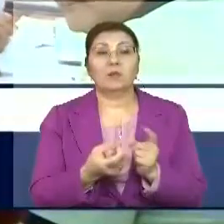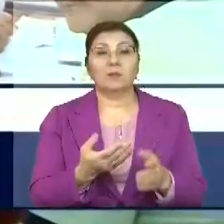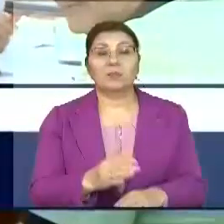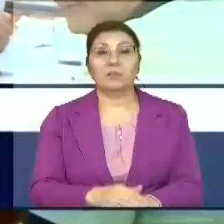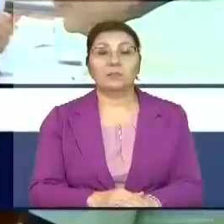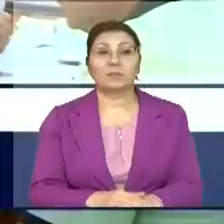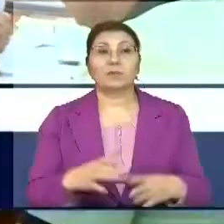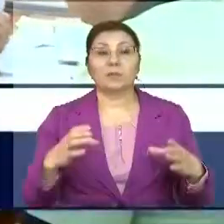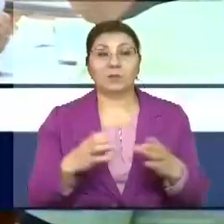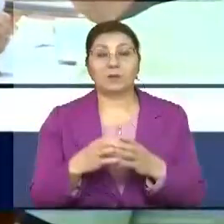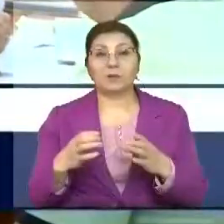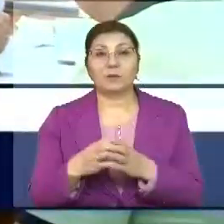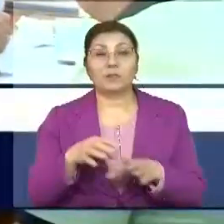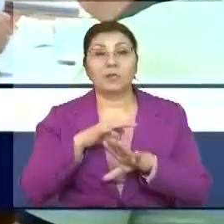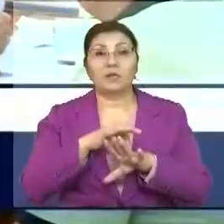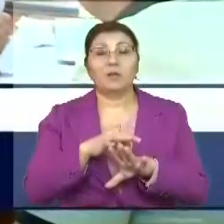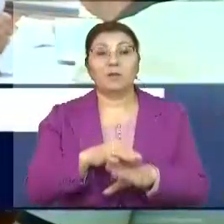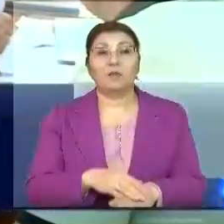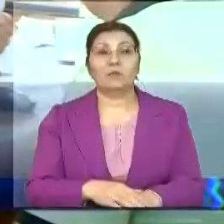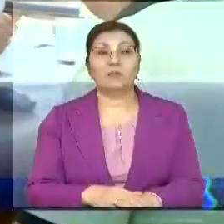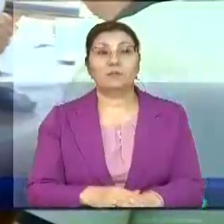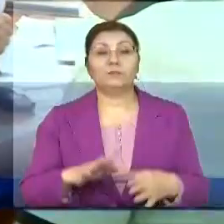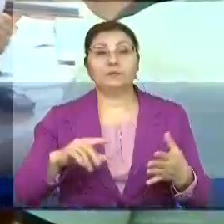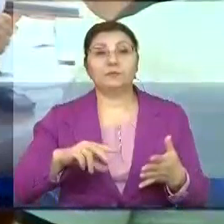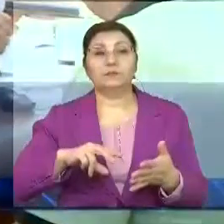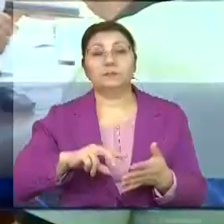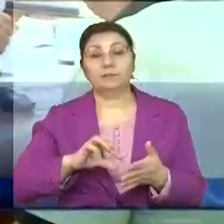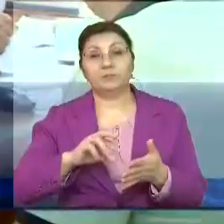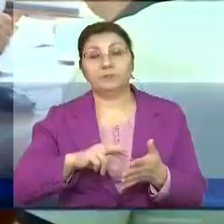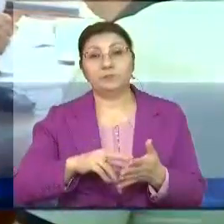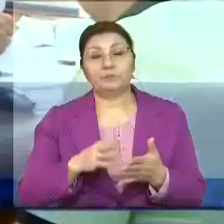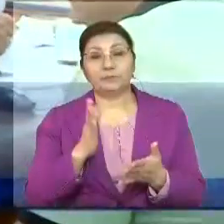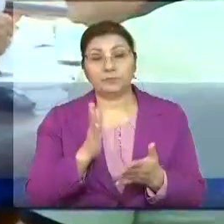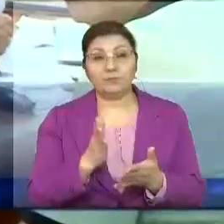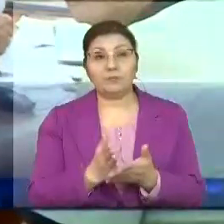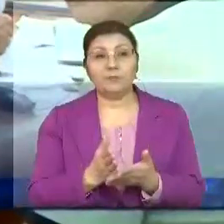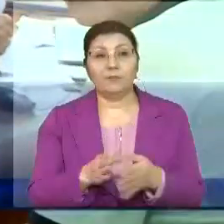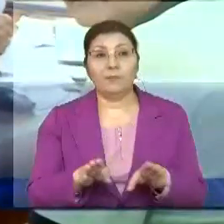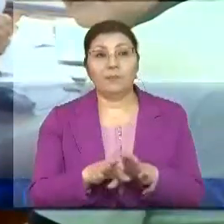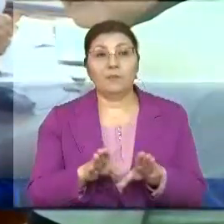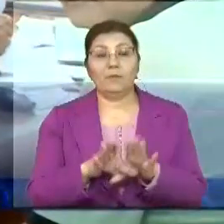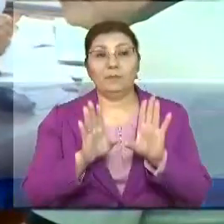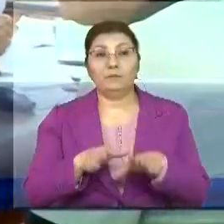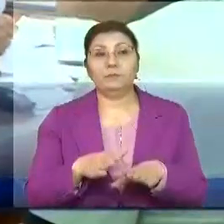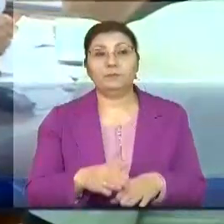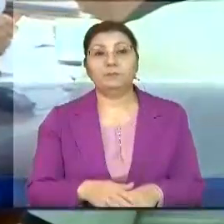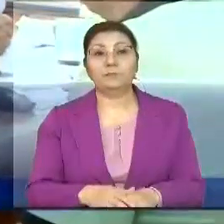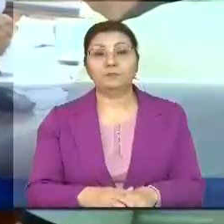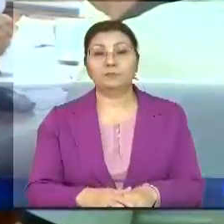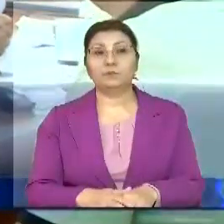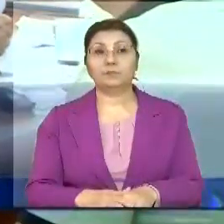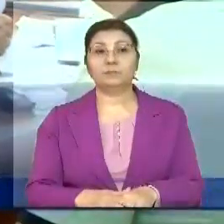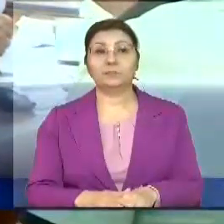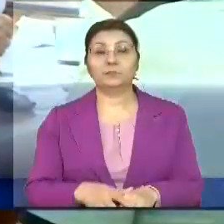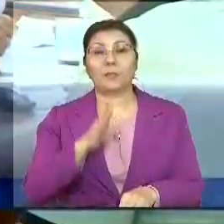эти группы, ведущие целевые группы, они остаются. Также эти же остаются, но там получается